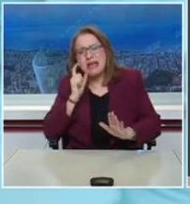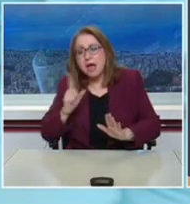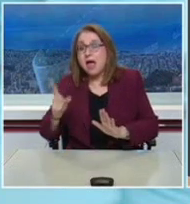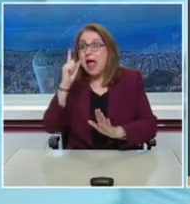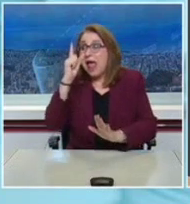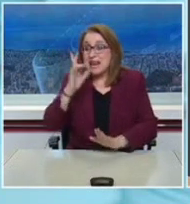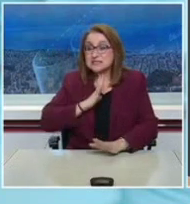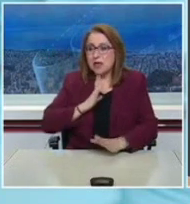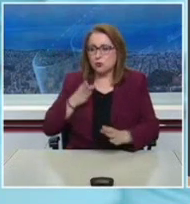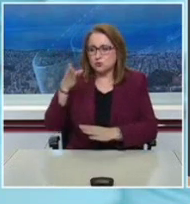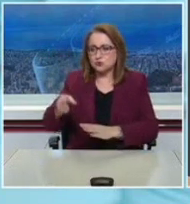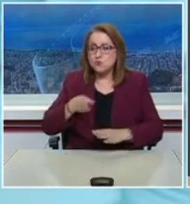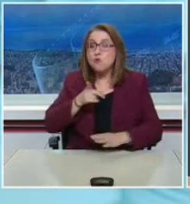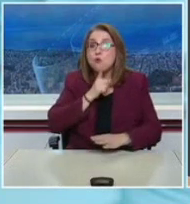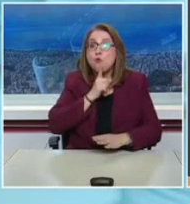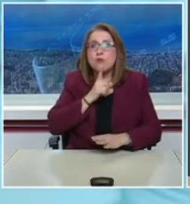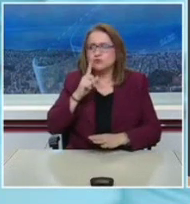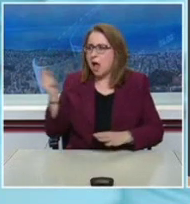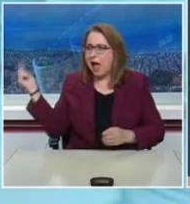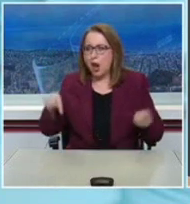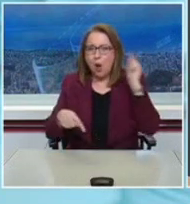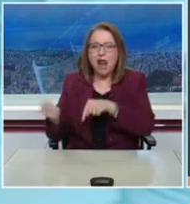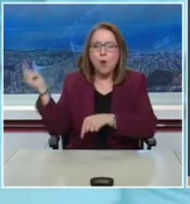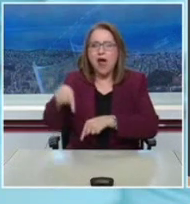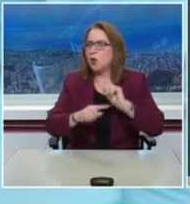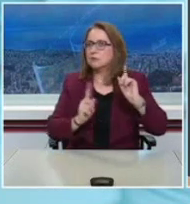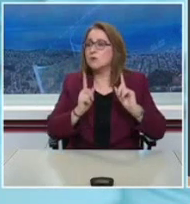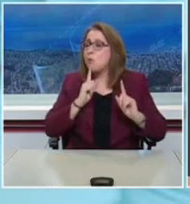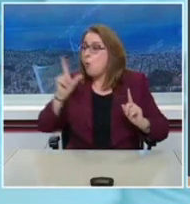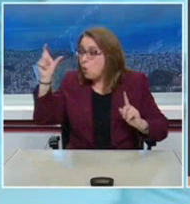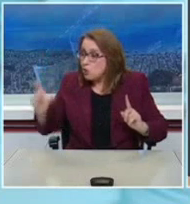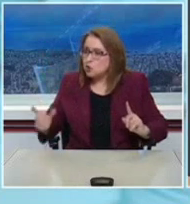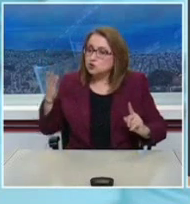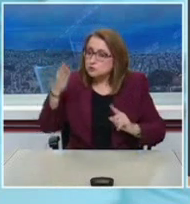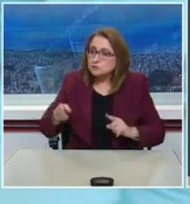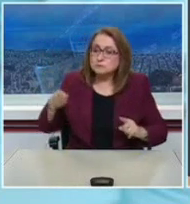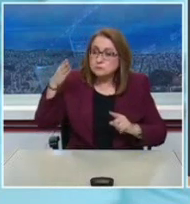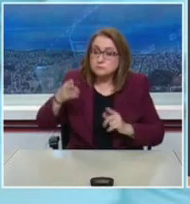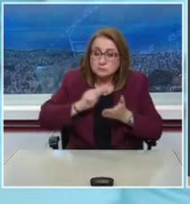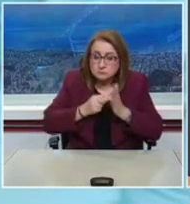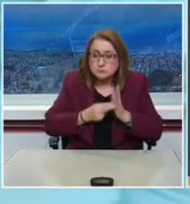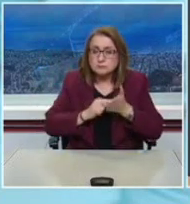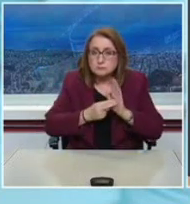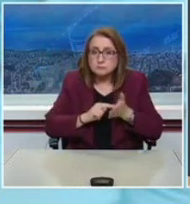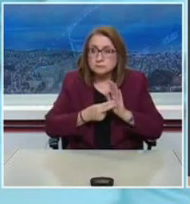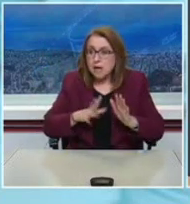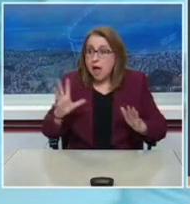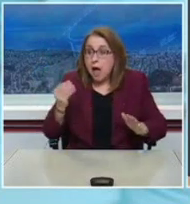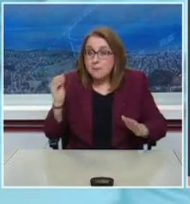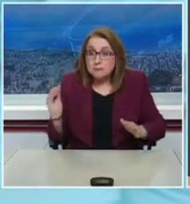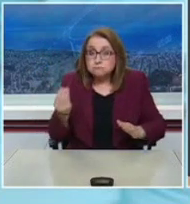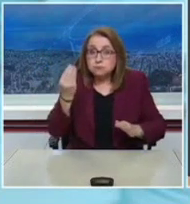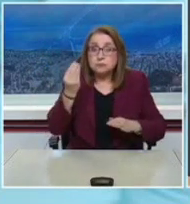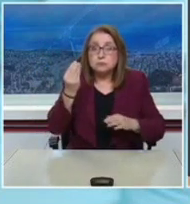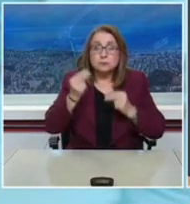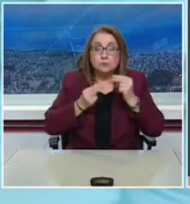στους κανόνες υγιεινής. Την παραμικρή υποψία νόσου πρέπει άμεσα να γίνεται επικοινωνία με τον γιατρό και τον Εθνικό